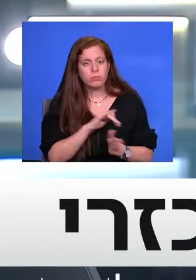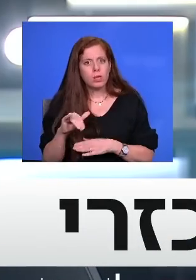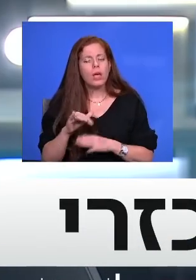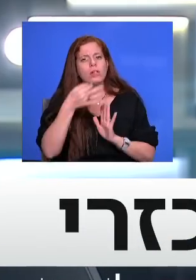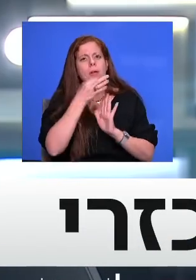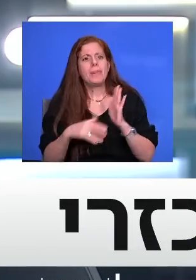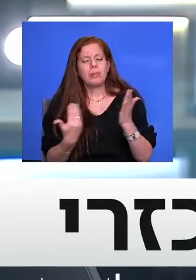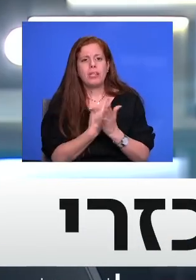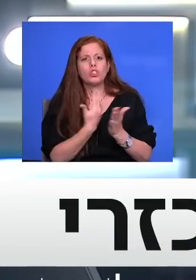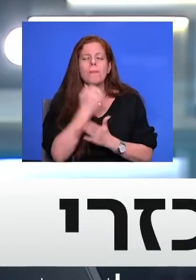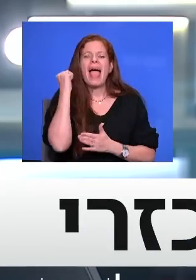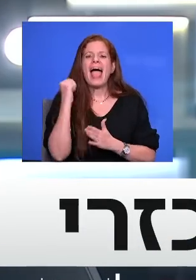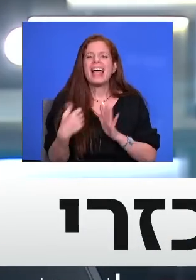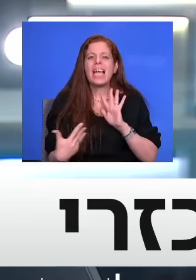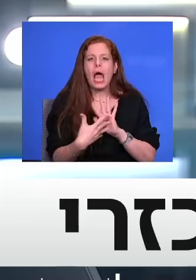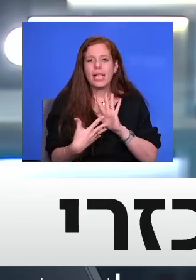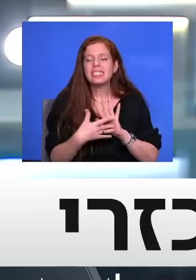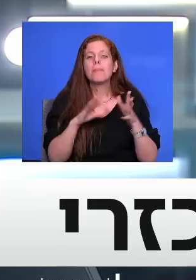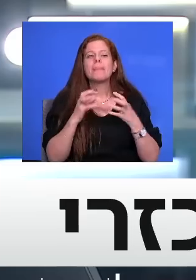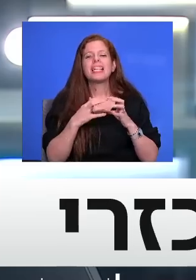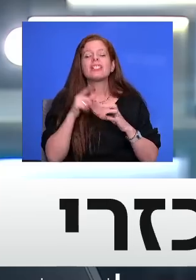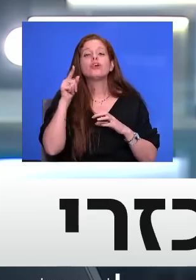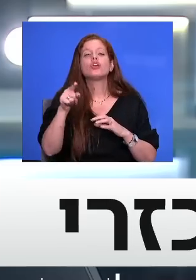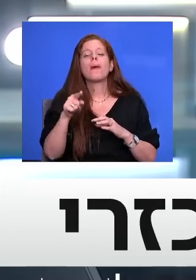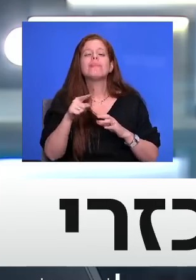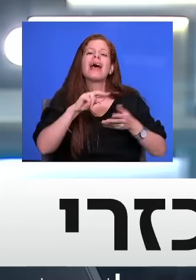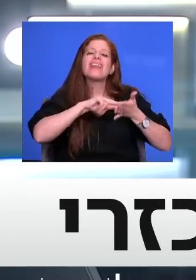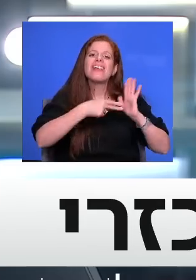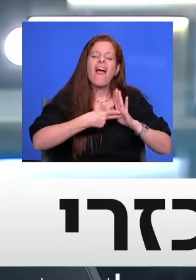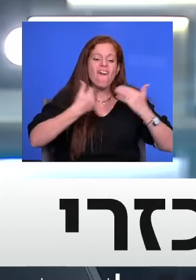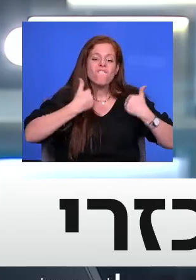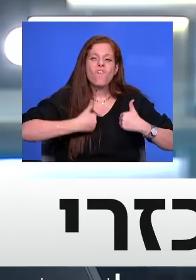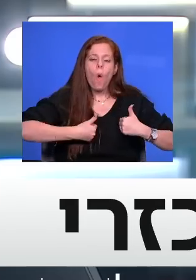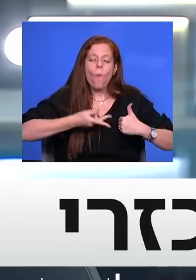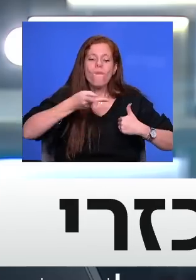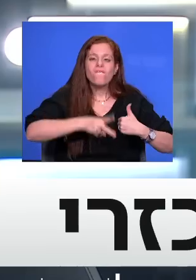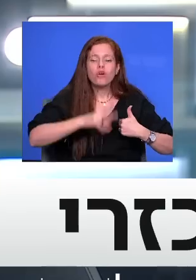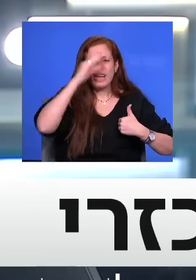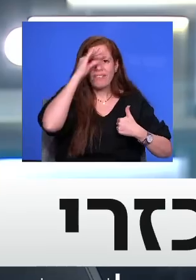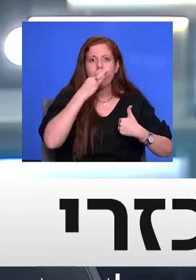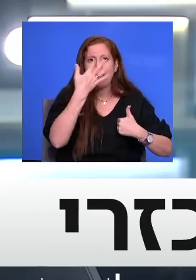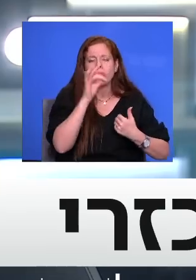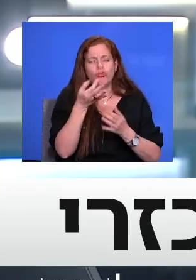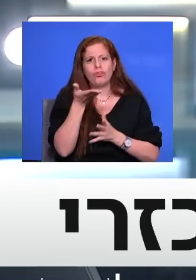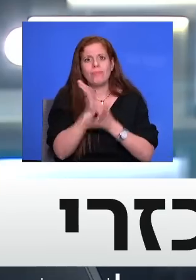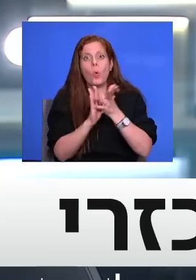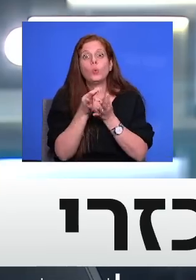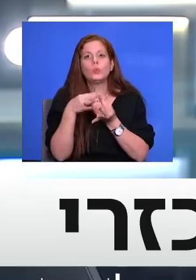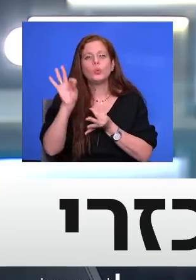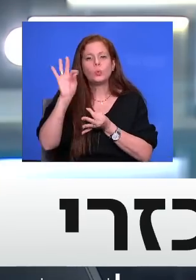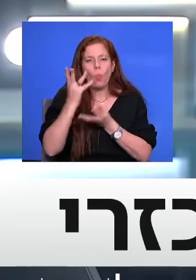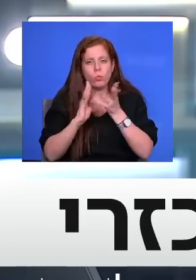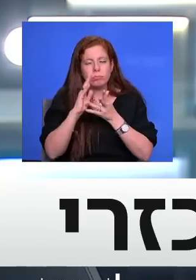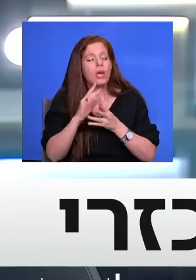הרצח בסוף השבוע שעבר בפתח תקווה. שם הוצטו דירתו וגופתו של גבר כבן 50. חשוד ברצח הזה נעצר,